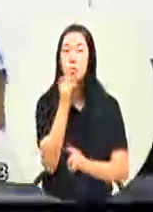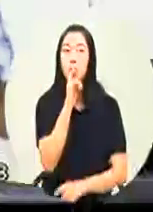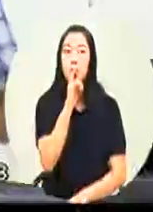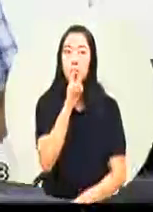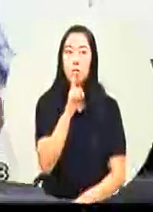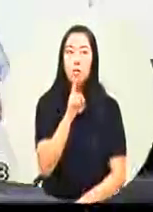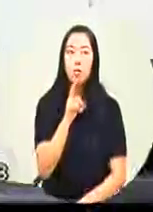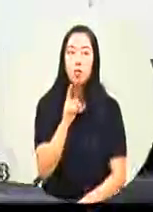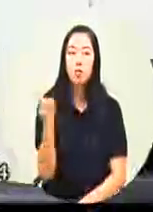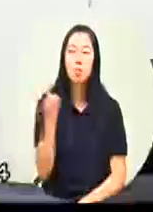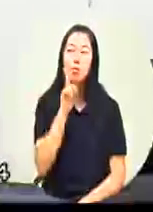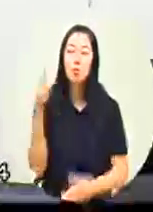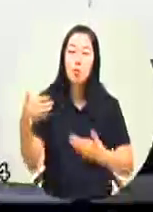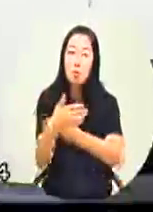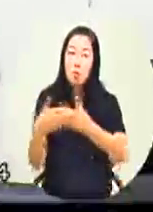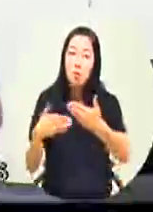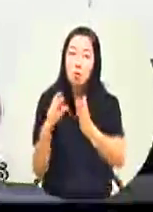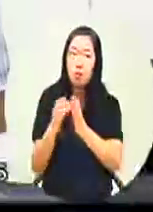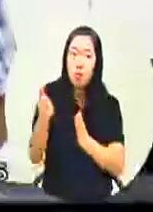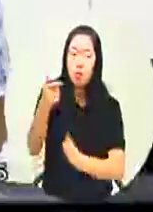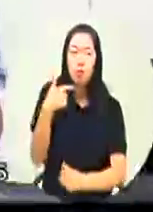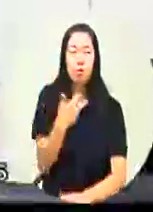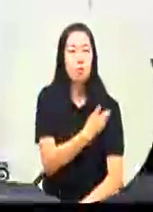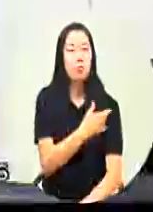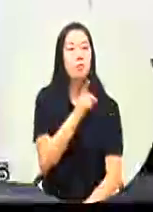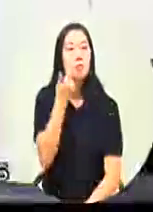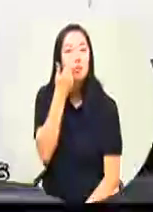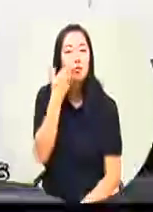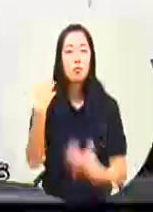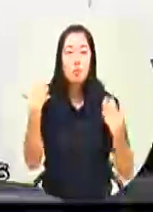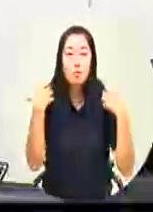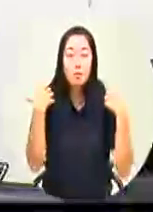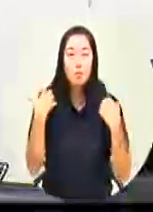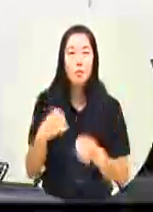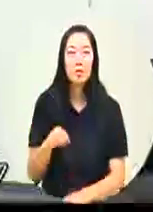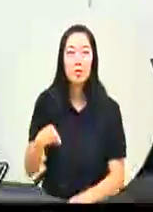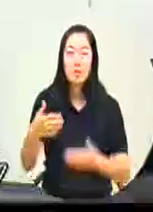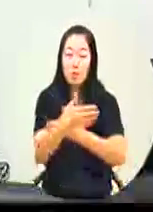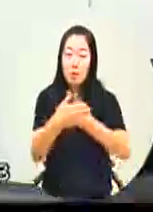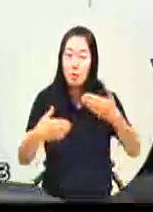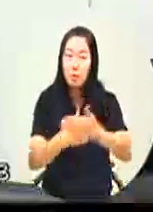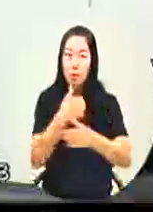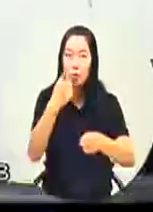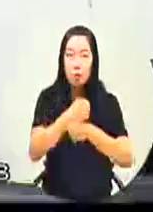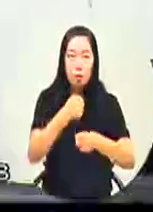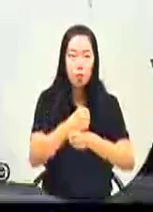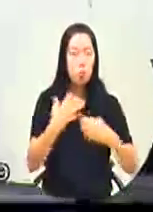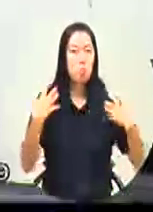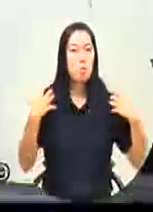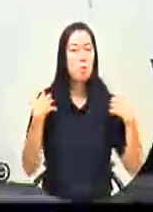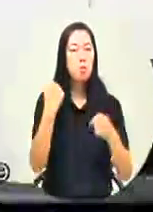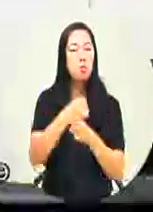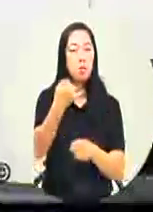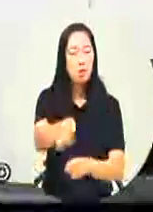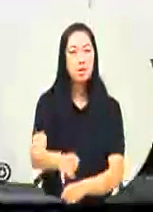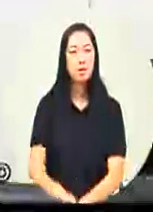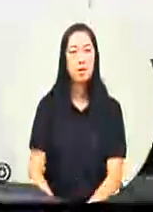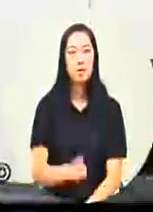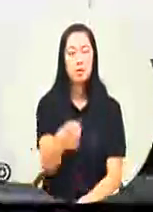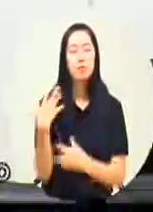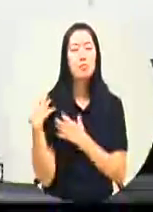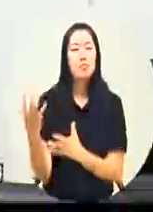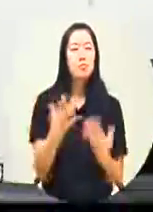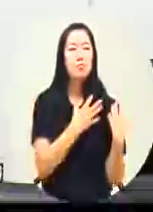质一直交通局的。我不管什么局的了哈，我们交通业务做得很不理想。就是大家推来推